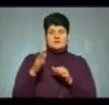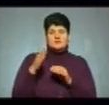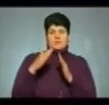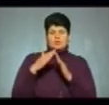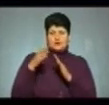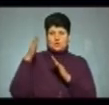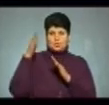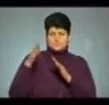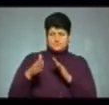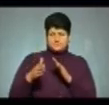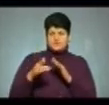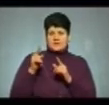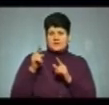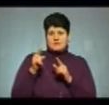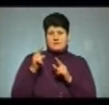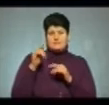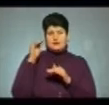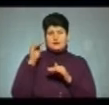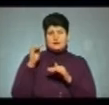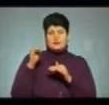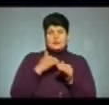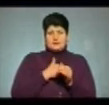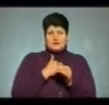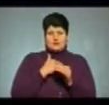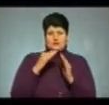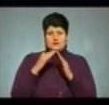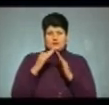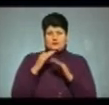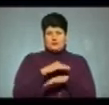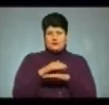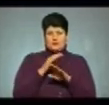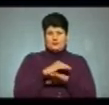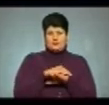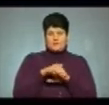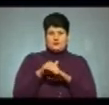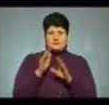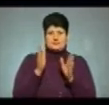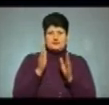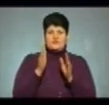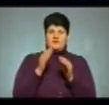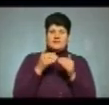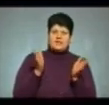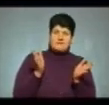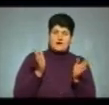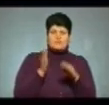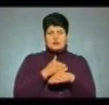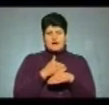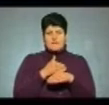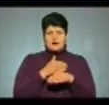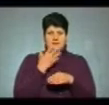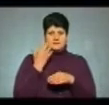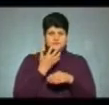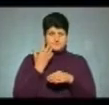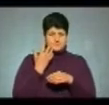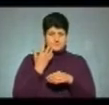будинку, і воно відносно температури будинку перекриває чи відкриває повністю клапан. Циркуляція так здійснюється.